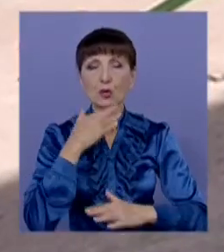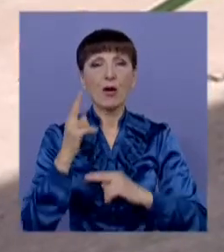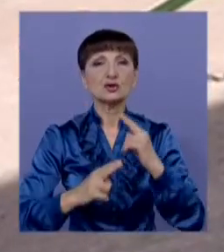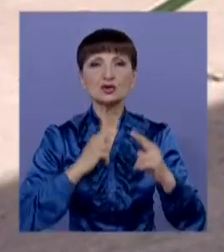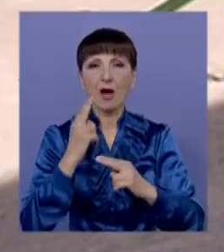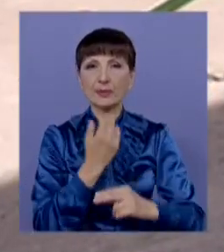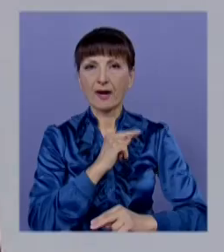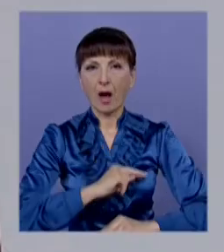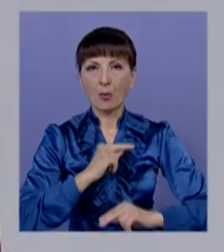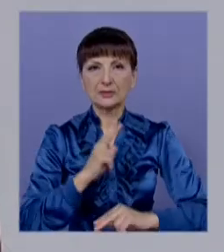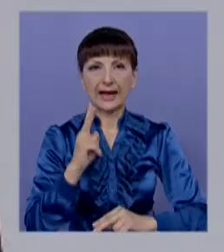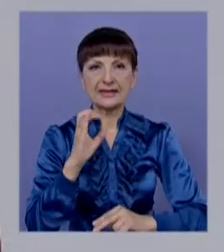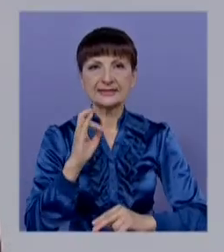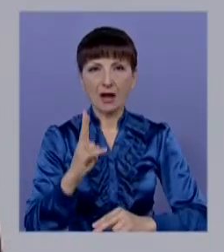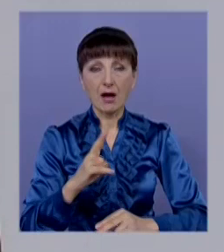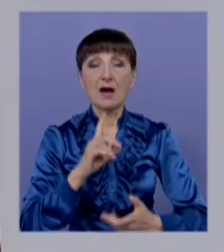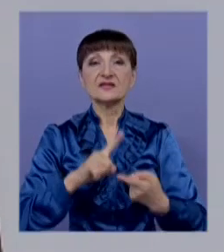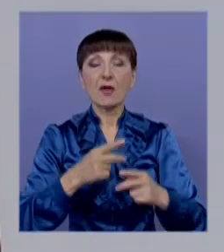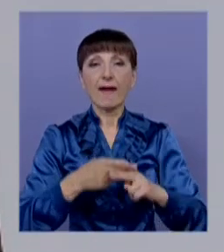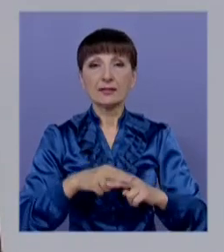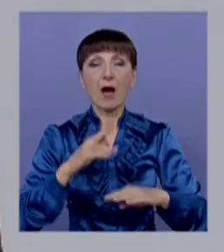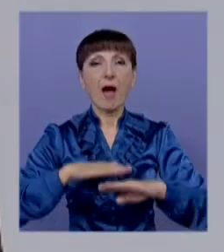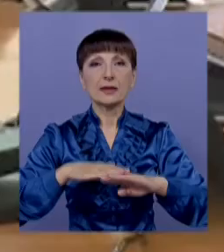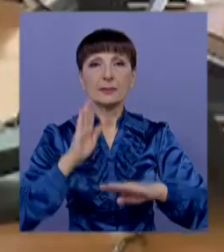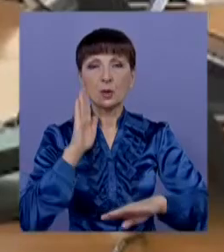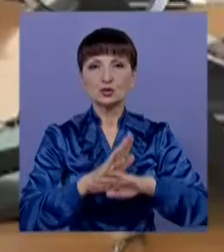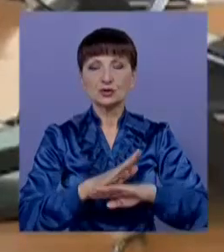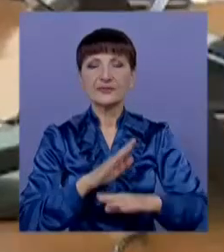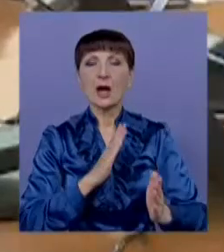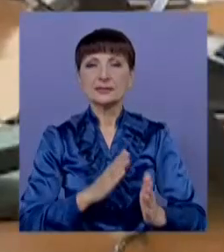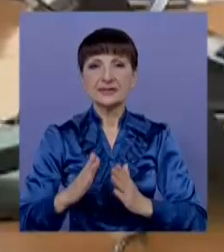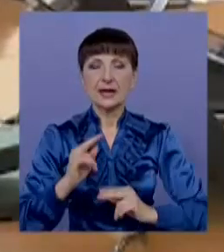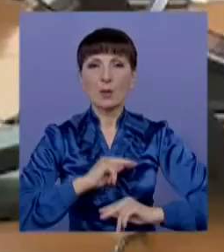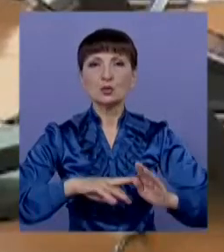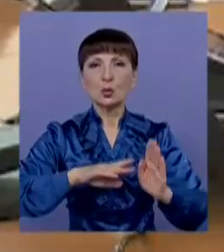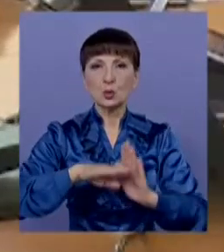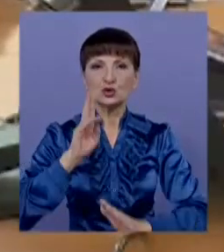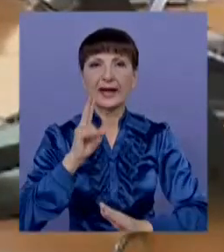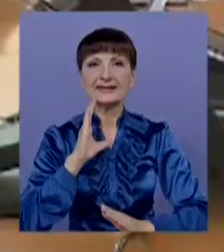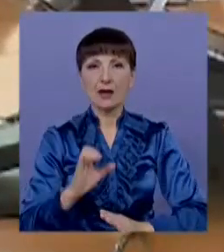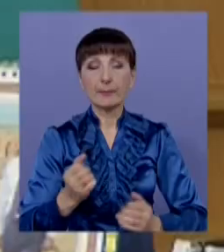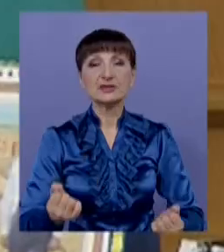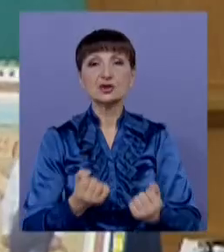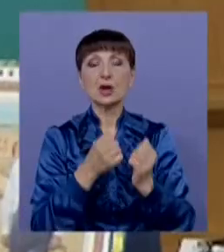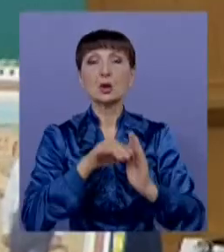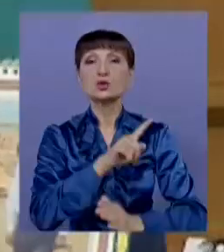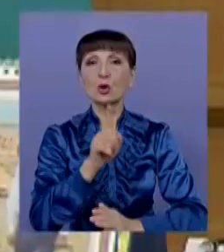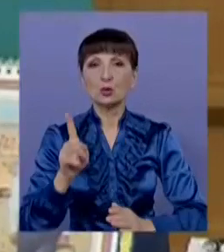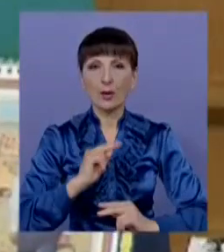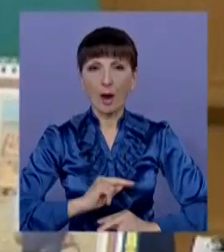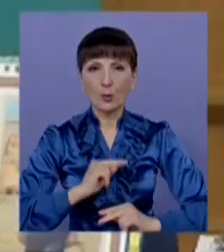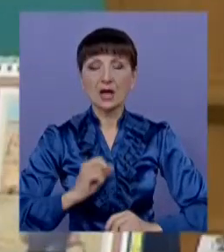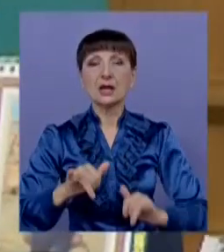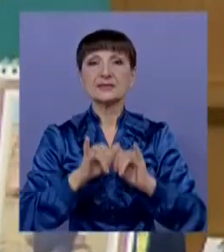жалоб на их работу. В связи с этим аким поручил систематизировать и улучшить работу кооперативов, поддержать лучшие из них и